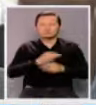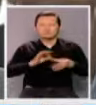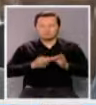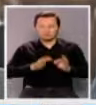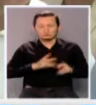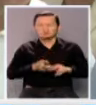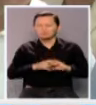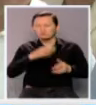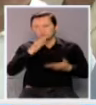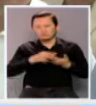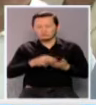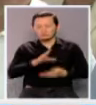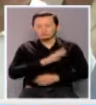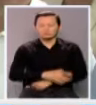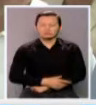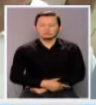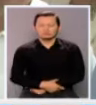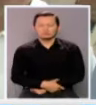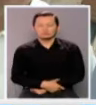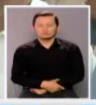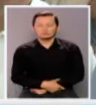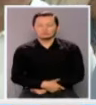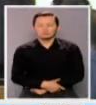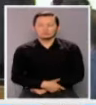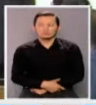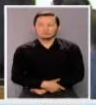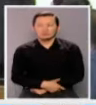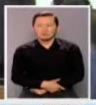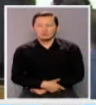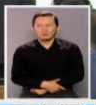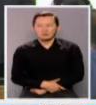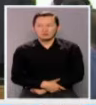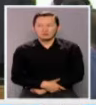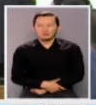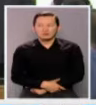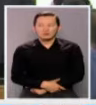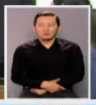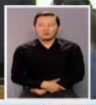получили на них ответы. Аяулым Мерзабек, Жанас Кожербаев, служба новостей, Кызылкугинский район.